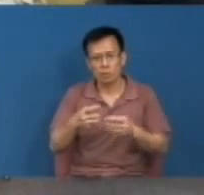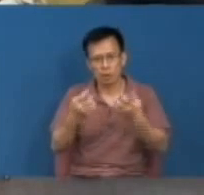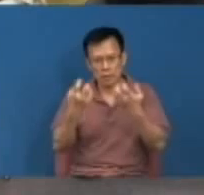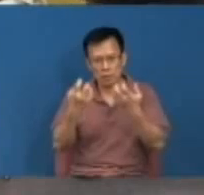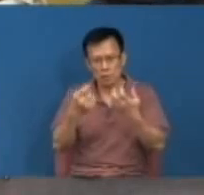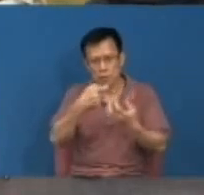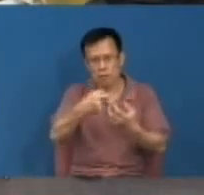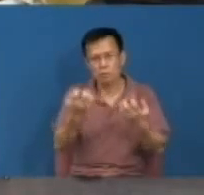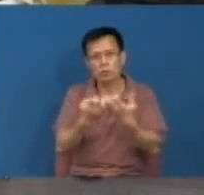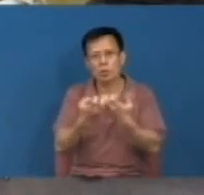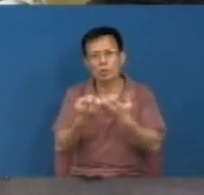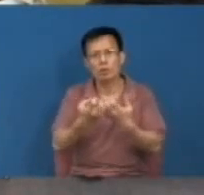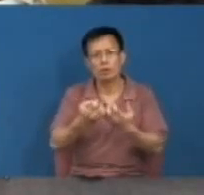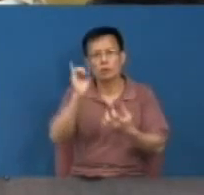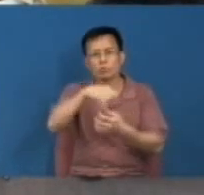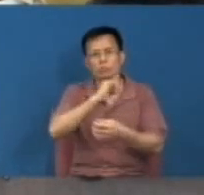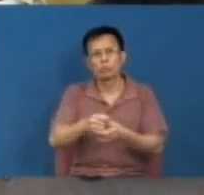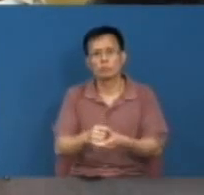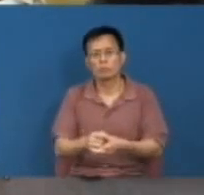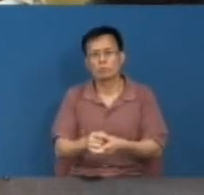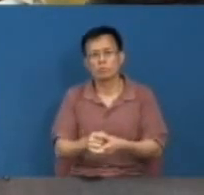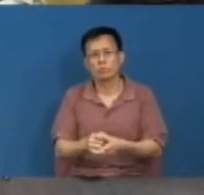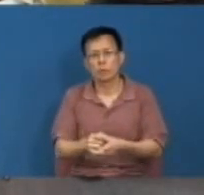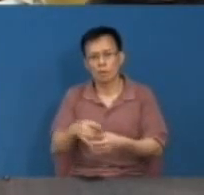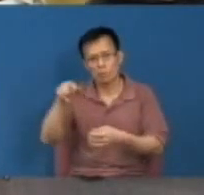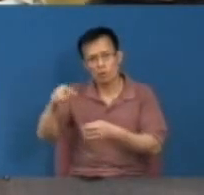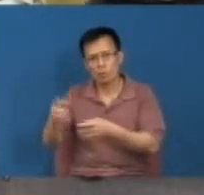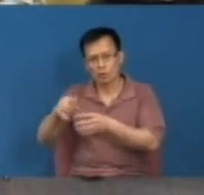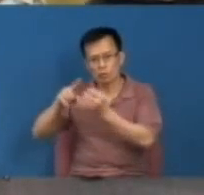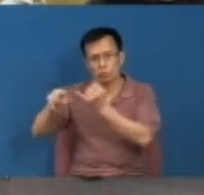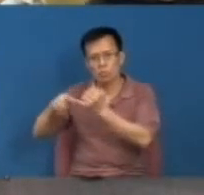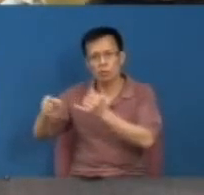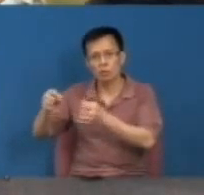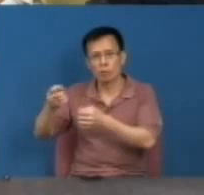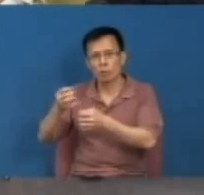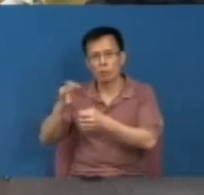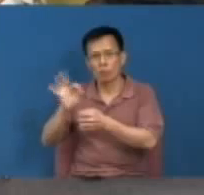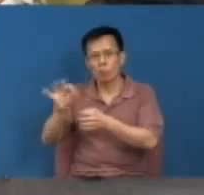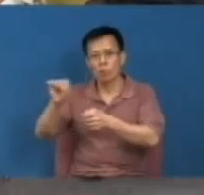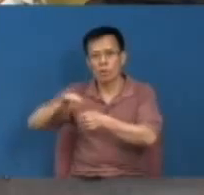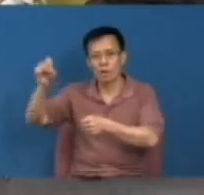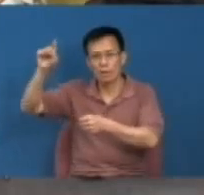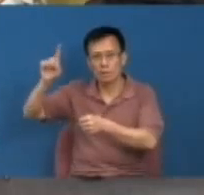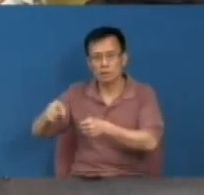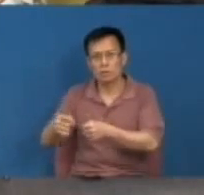咗個一啊？ 我諗唔知漏咗個一啦，因為咧我間鋪咧其實係地鋪，我 前面漏咗就變1300萬㗎啦。